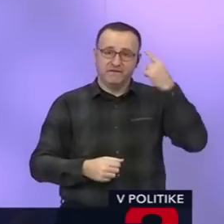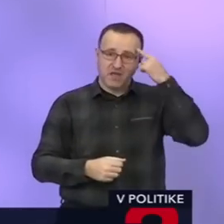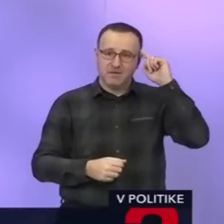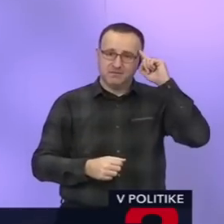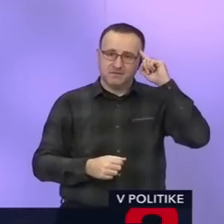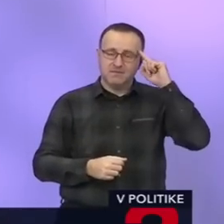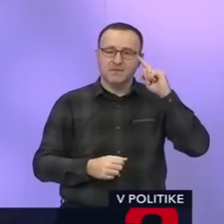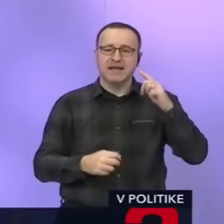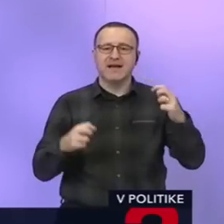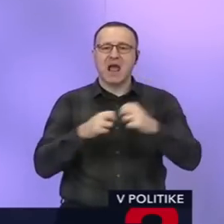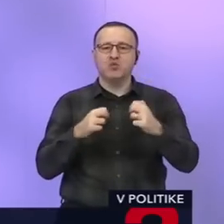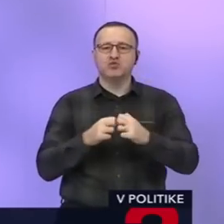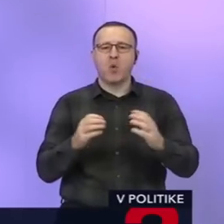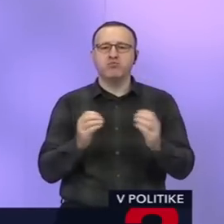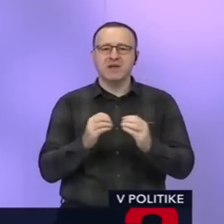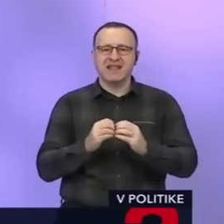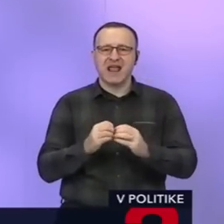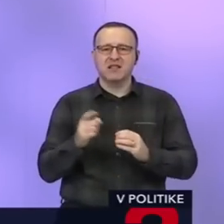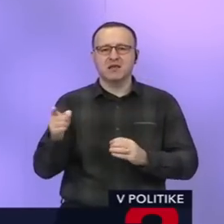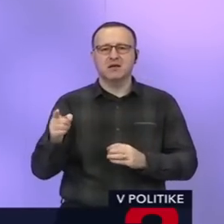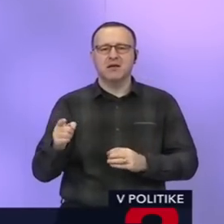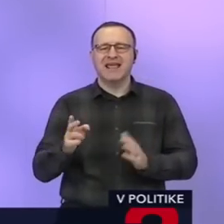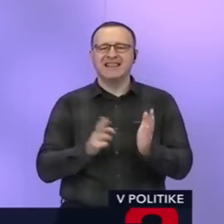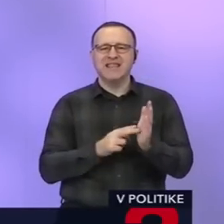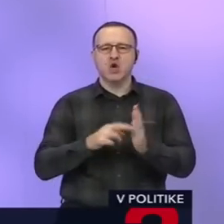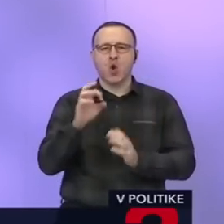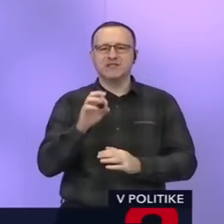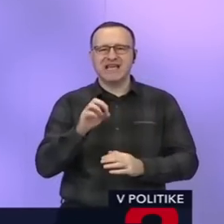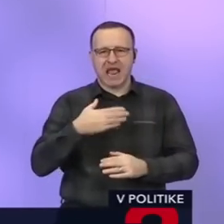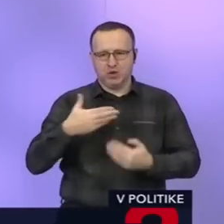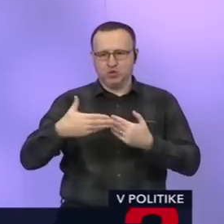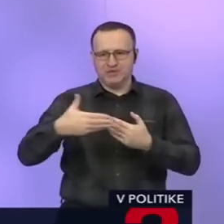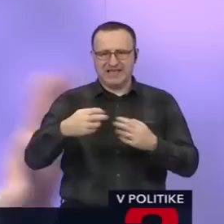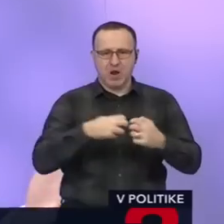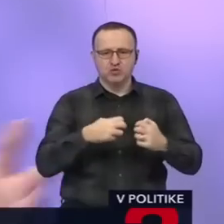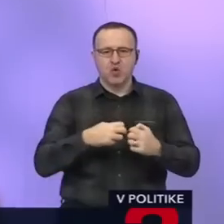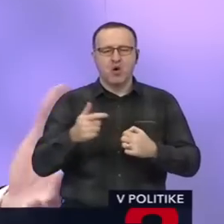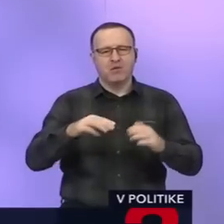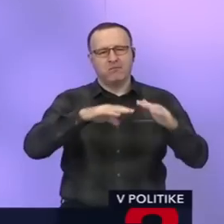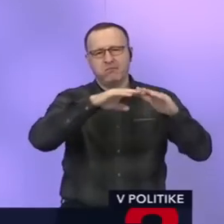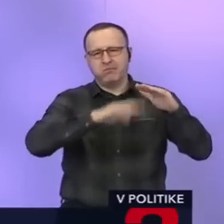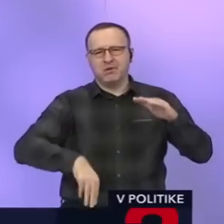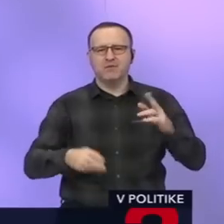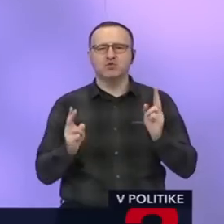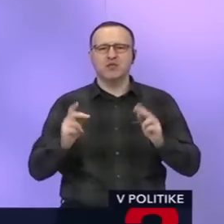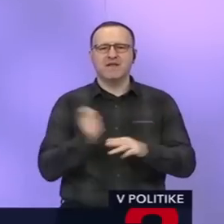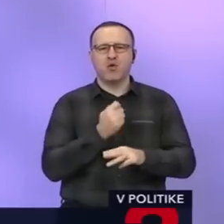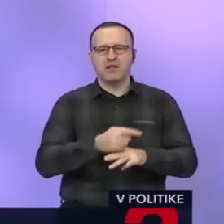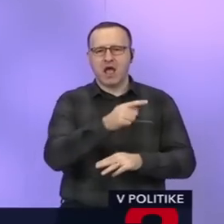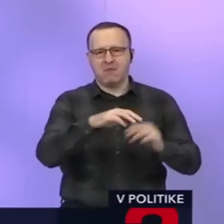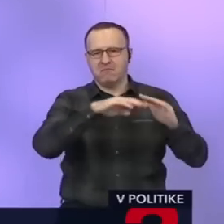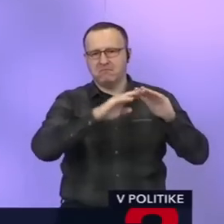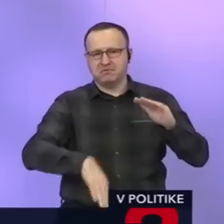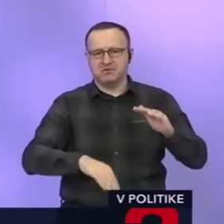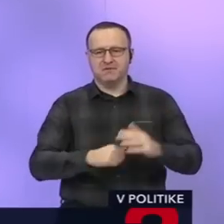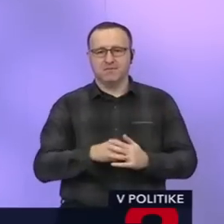Burgenland a Niederösterreich v tej studenej vojne boli najzaostalejšie regióny v rámci Európskej únie alebo v rámci západnej Európy. Takže toto by